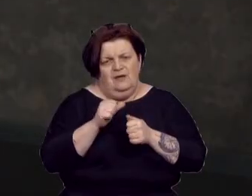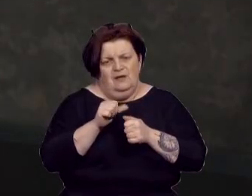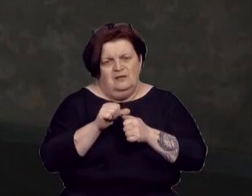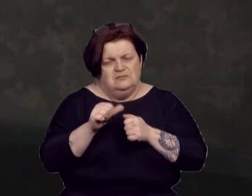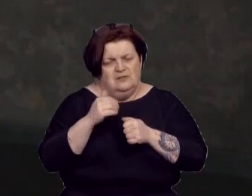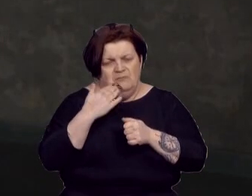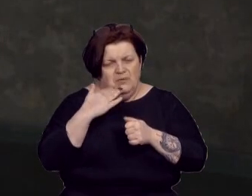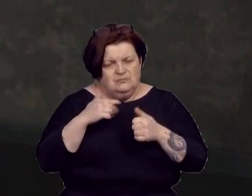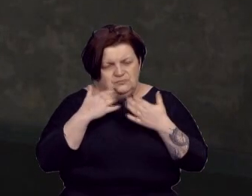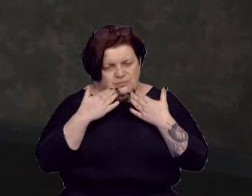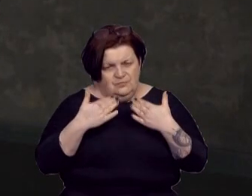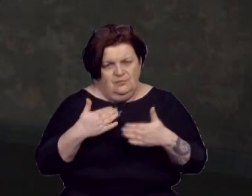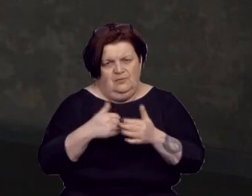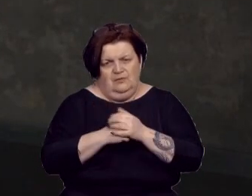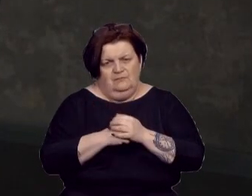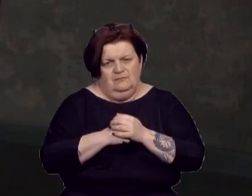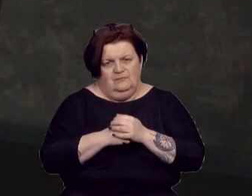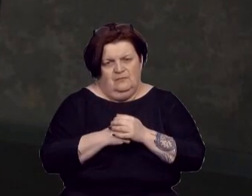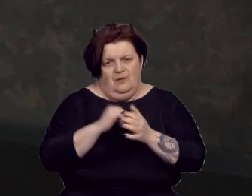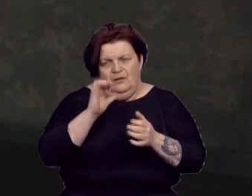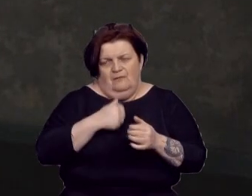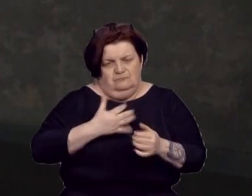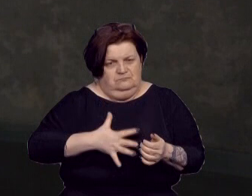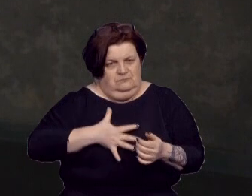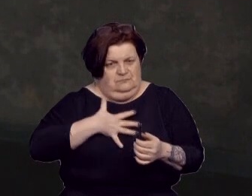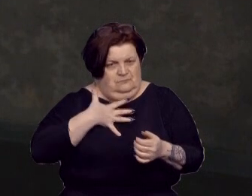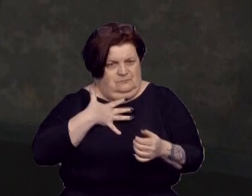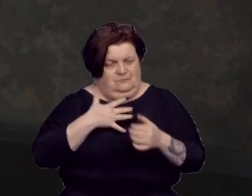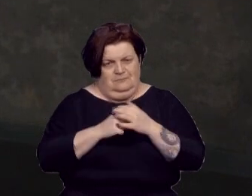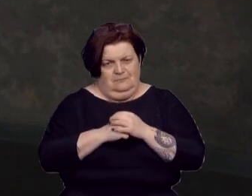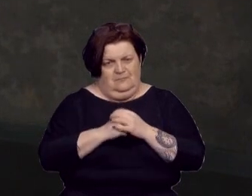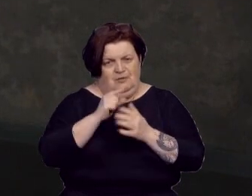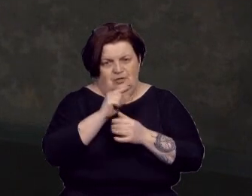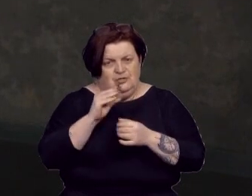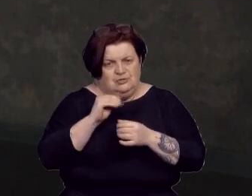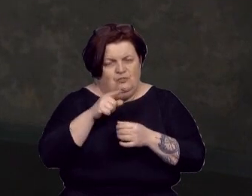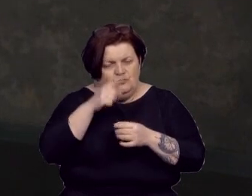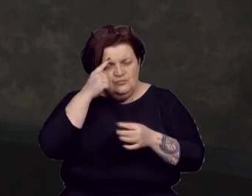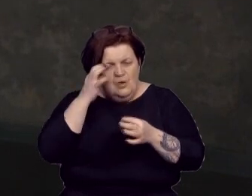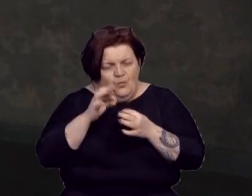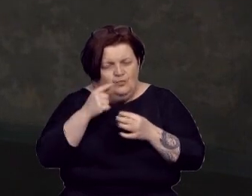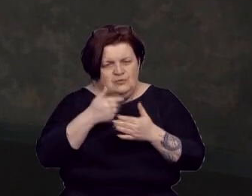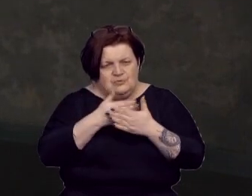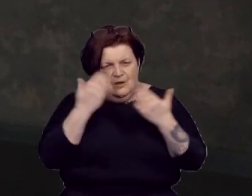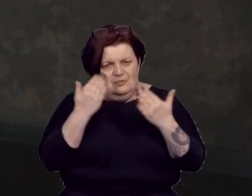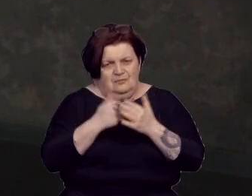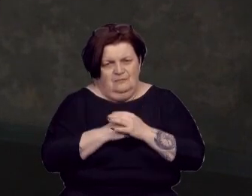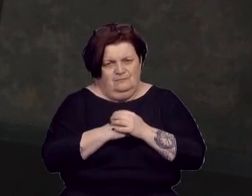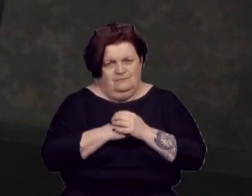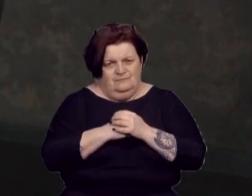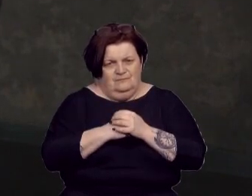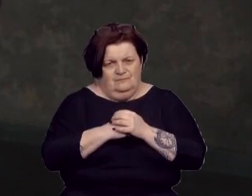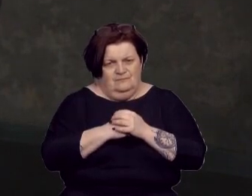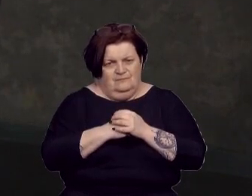Jestem niezmiernie wdzięczna i wzruszona, że w tym szczególnym dniu,